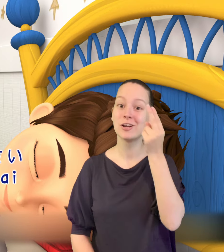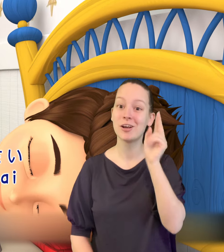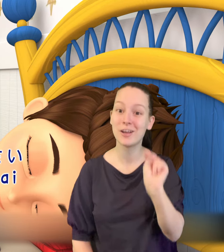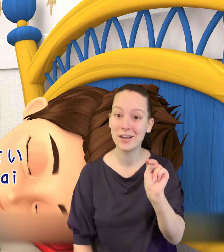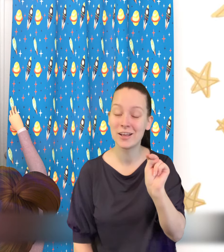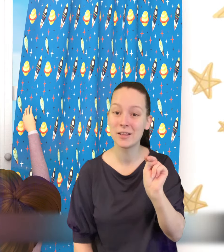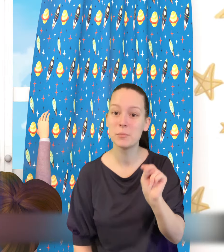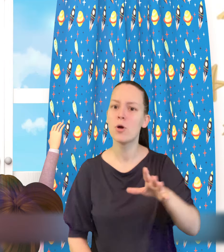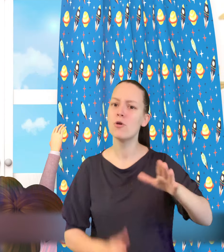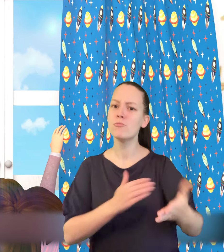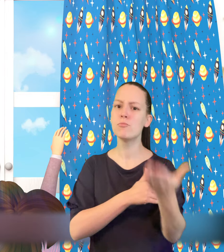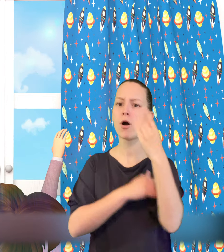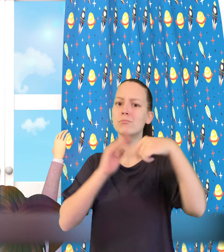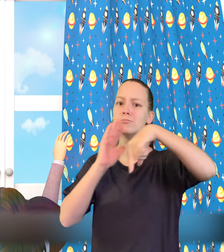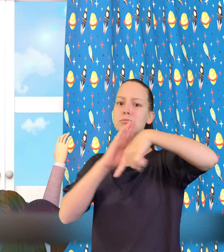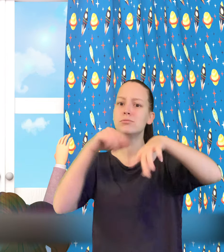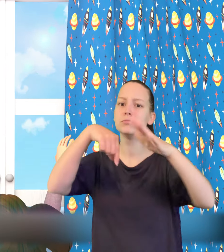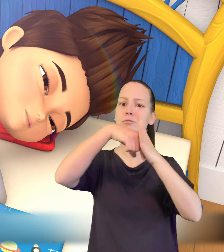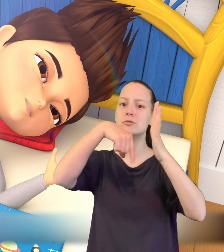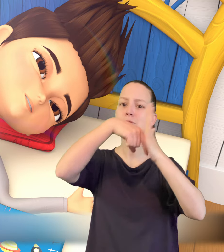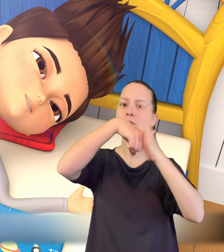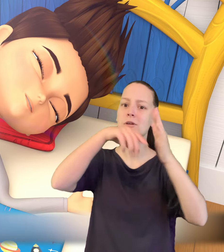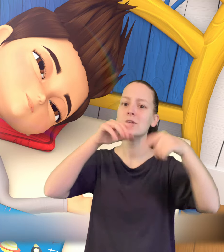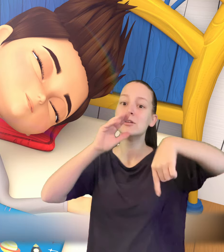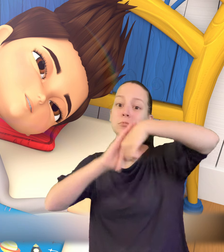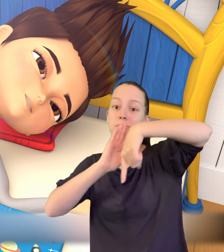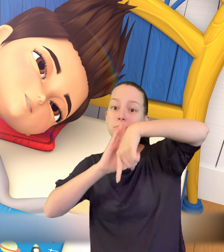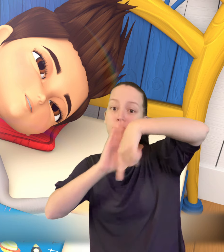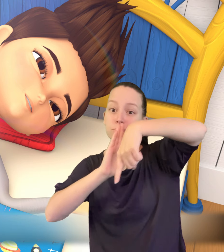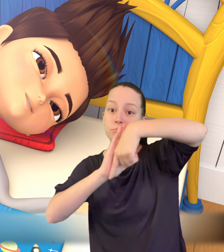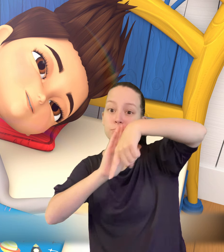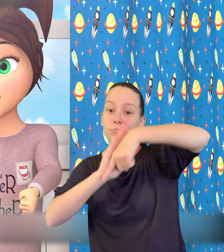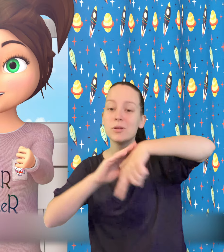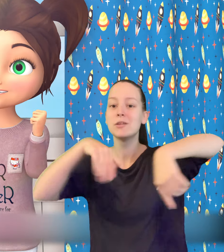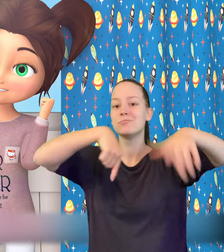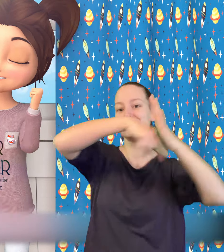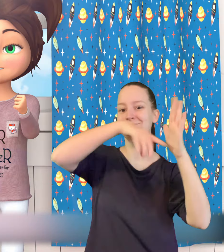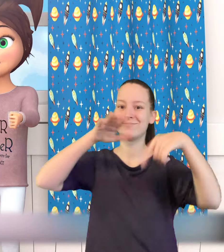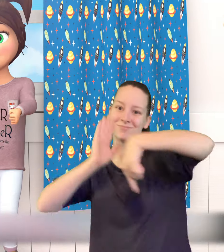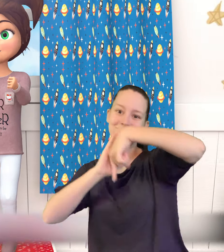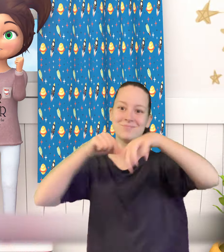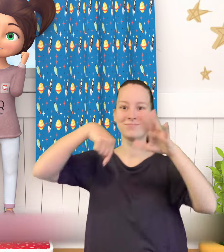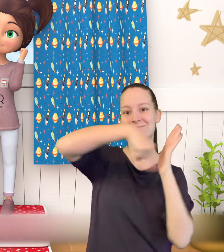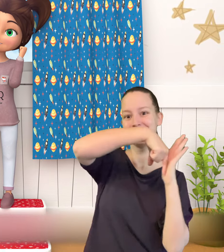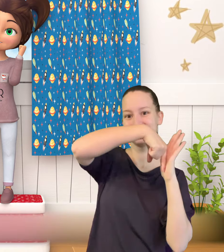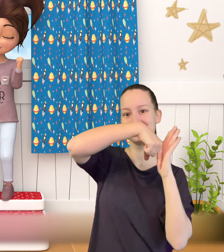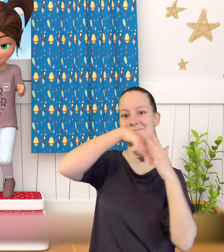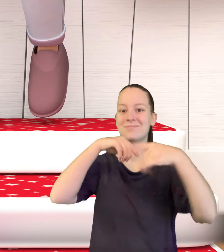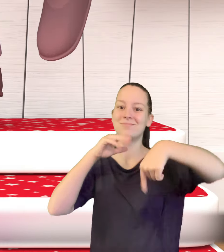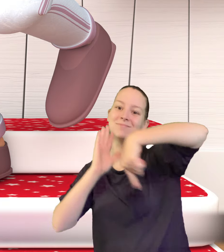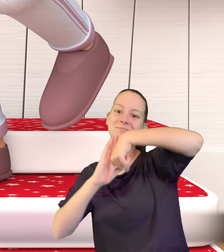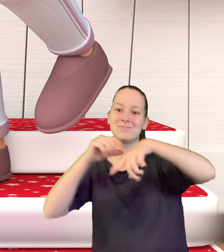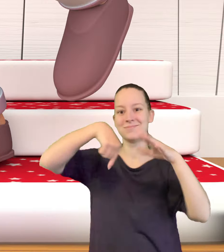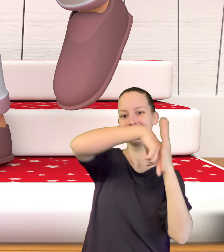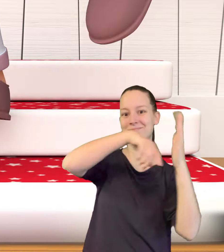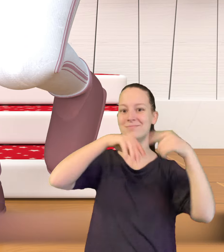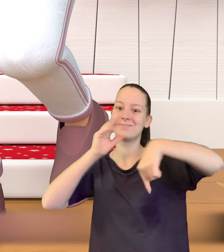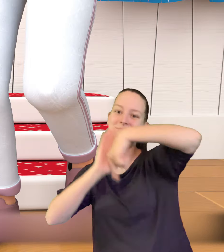なさい朝の金がなっているよディンディンドンディンディンドン